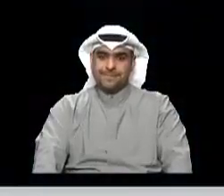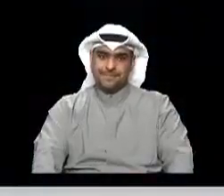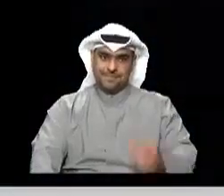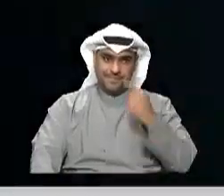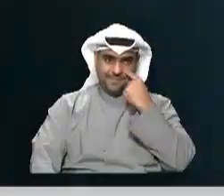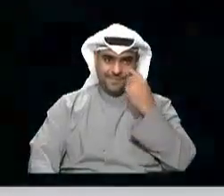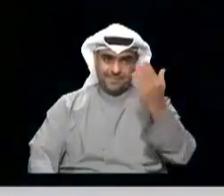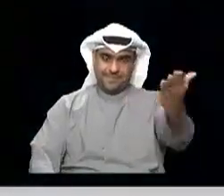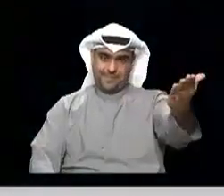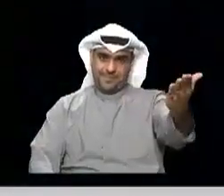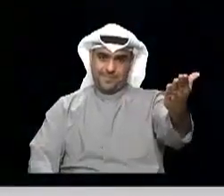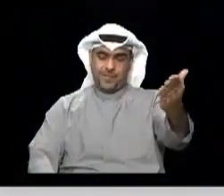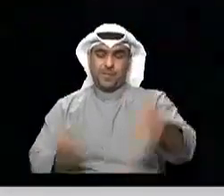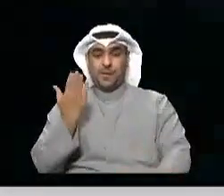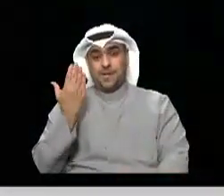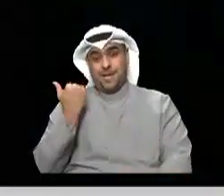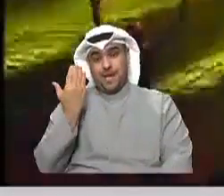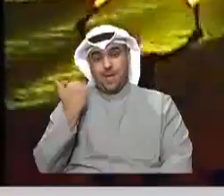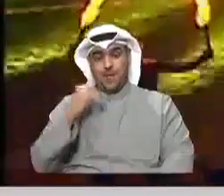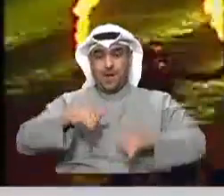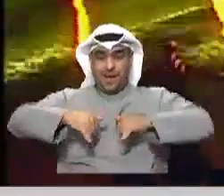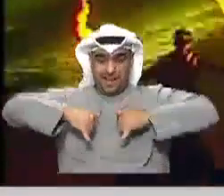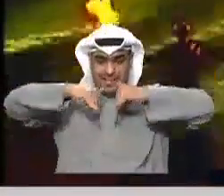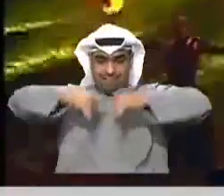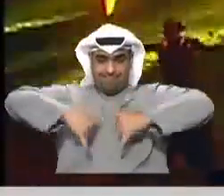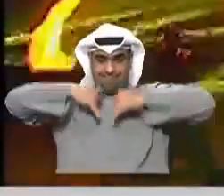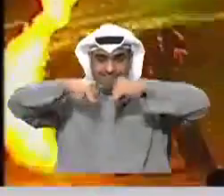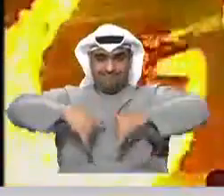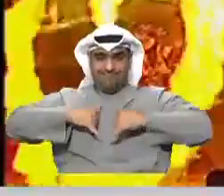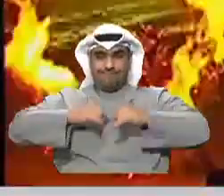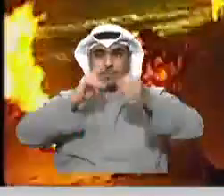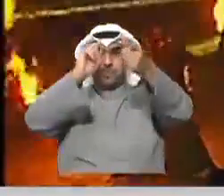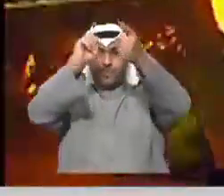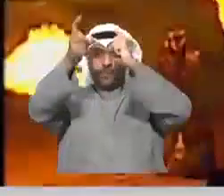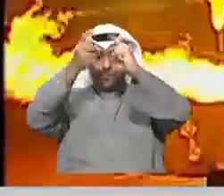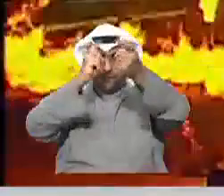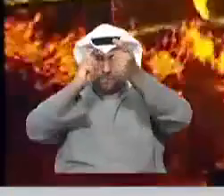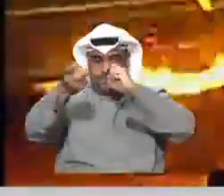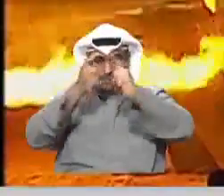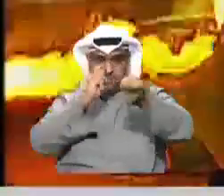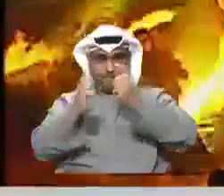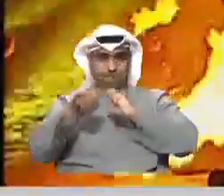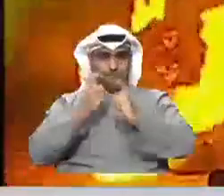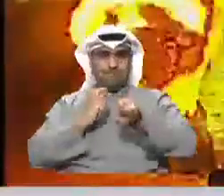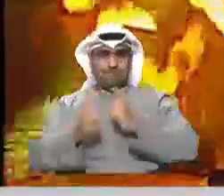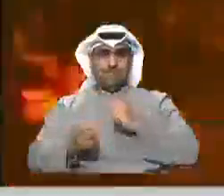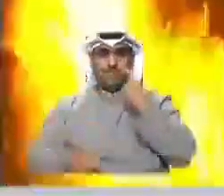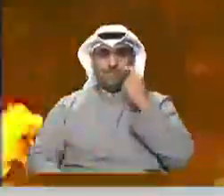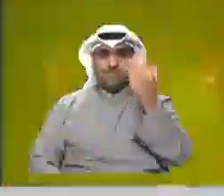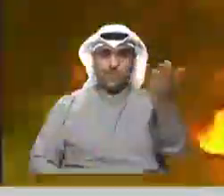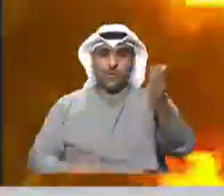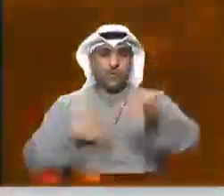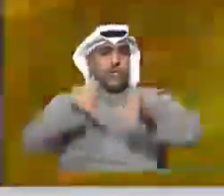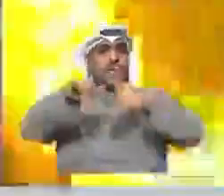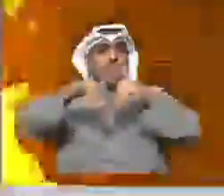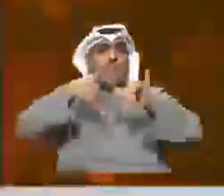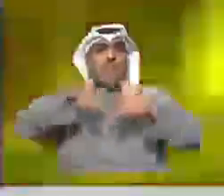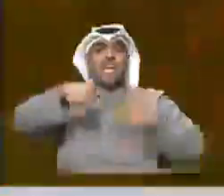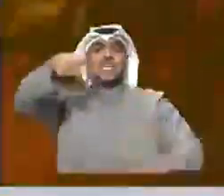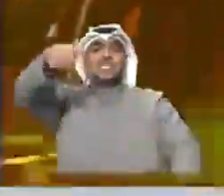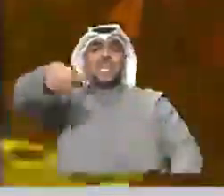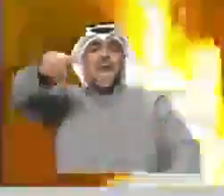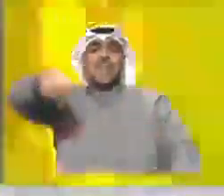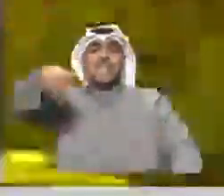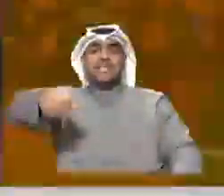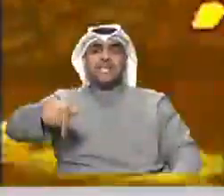في لوحة إبداعية تزين بها ميدان بيت العرب بمسك ختام مهرجان جمال الخيل